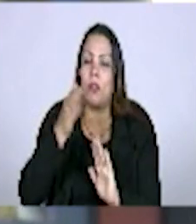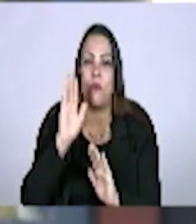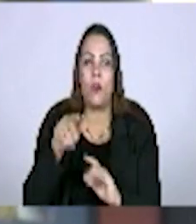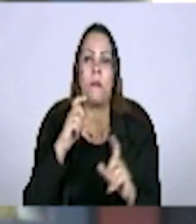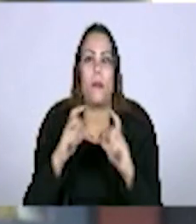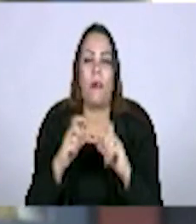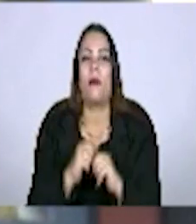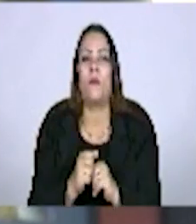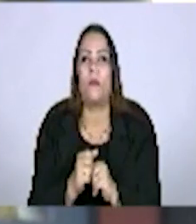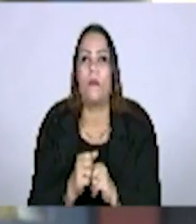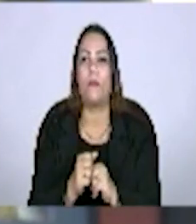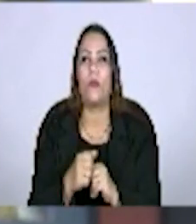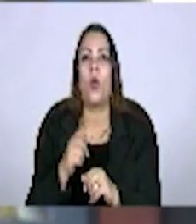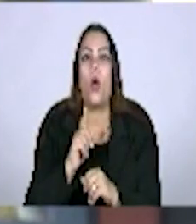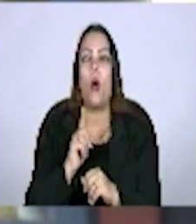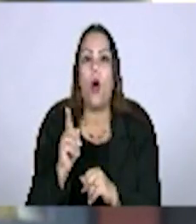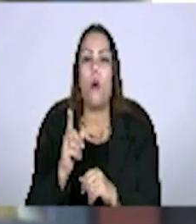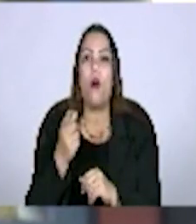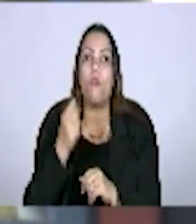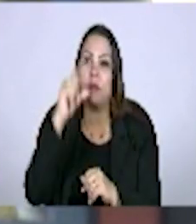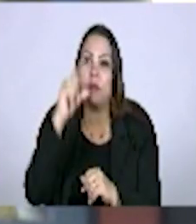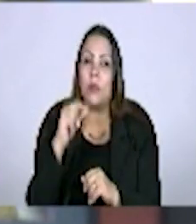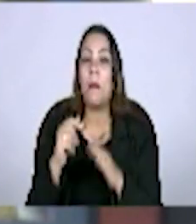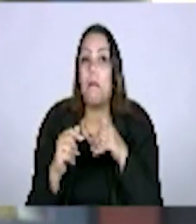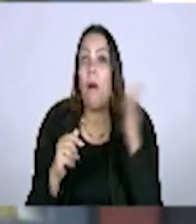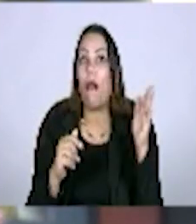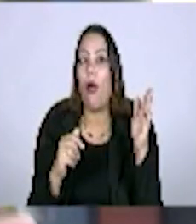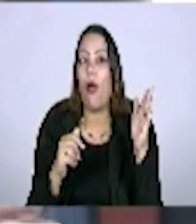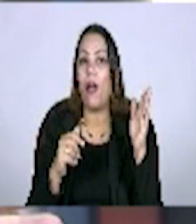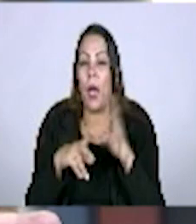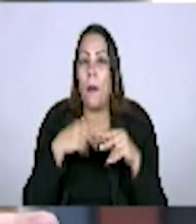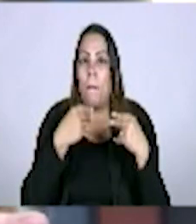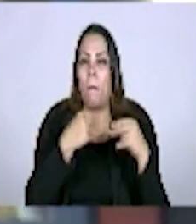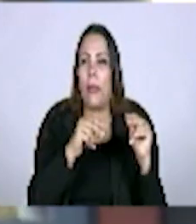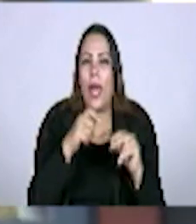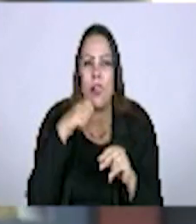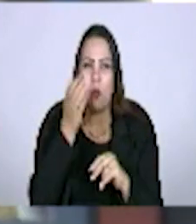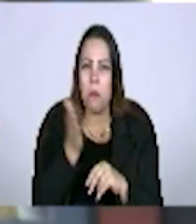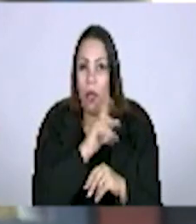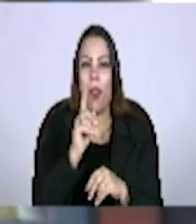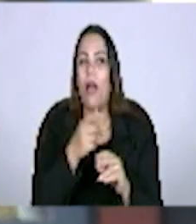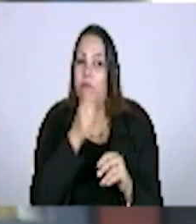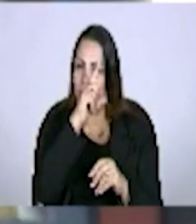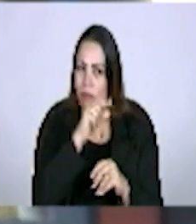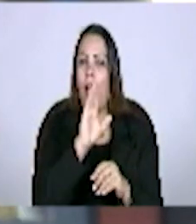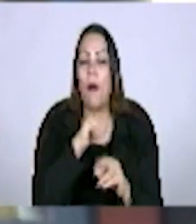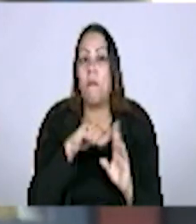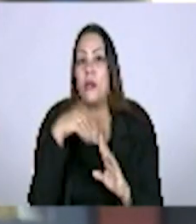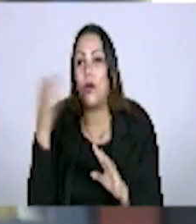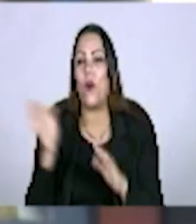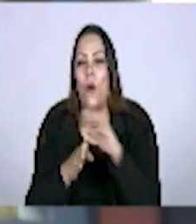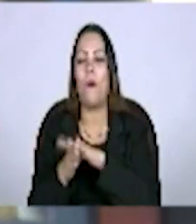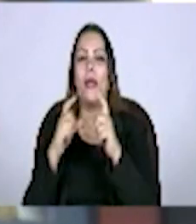البنك ا هو طبعا انخفض عن سعره في السوق الموازيه او سوق السو زي ما احنا بنقول لكن انا بتكلم على انه ارتفع